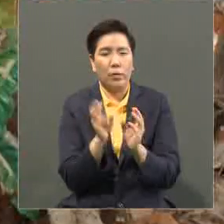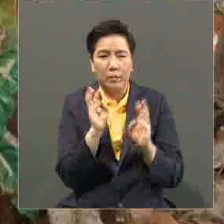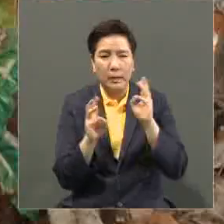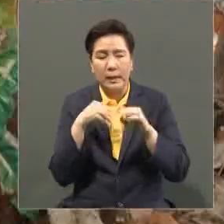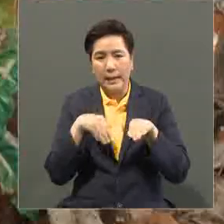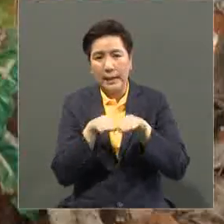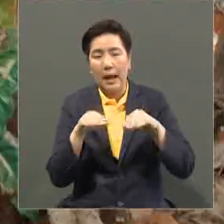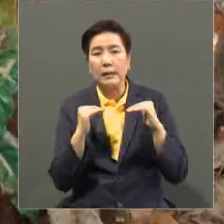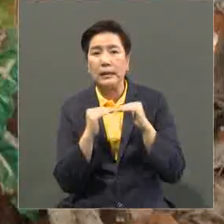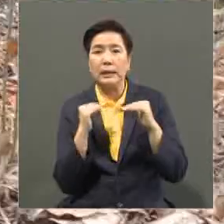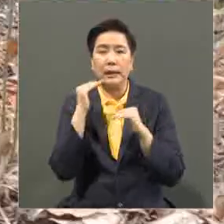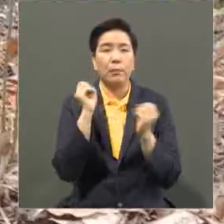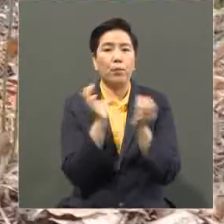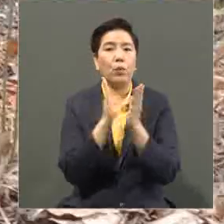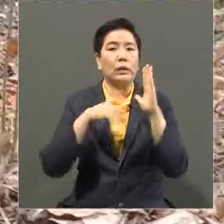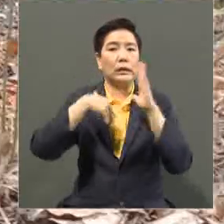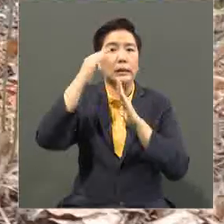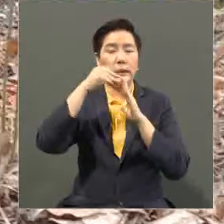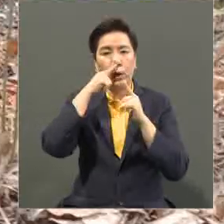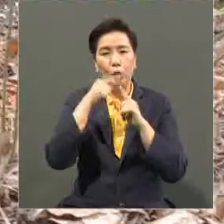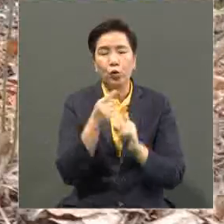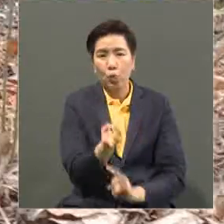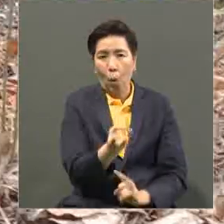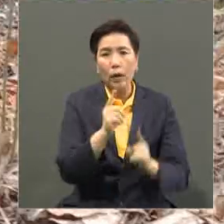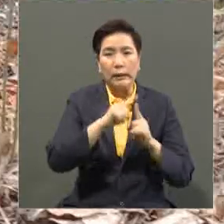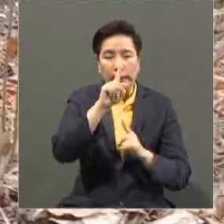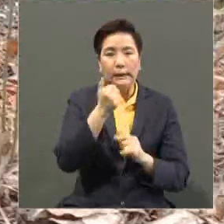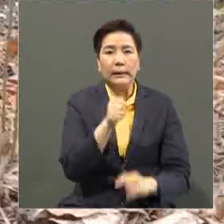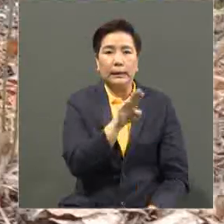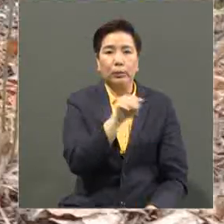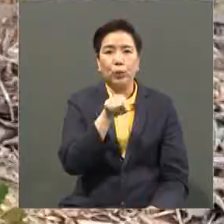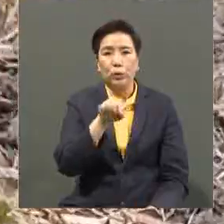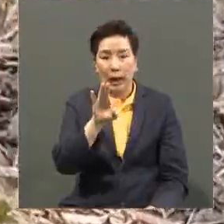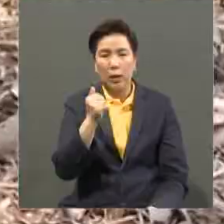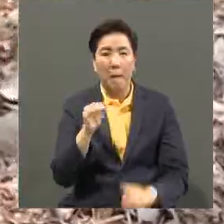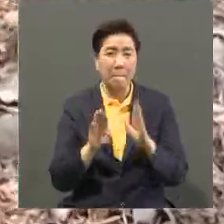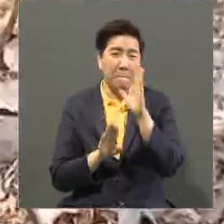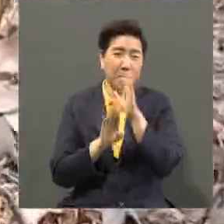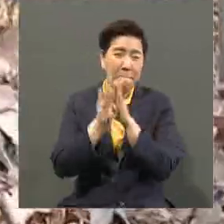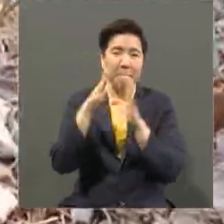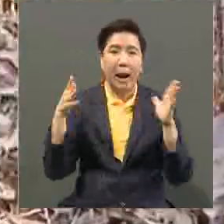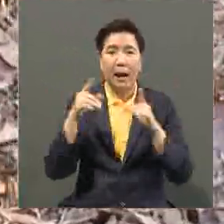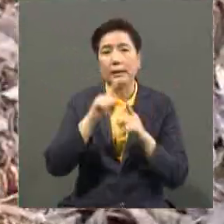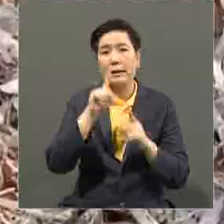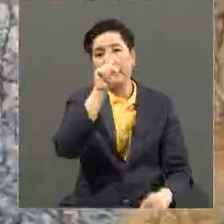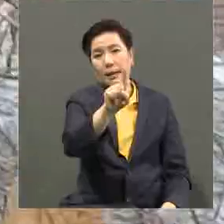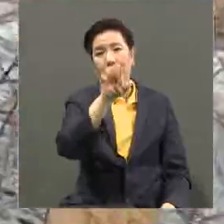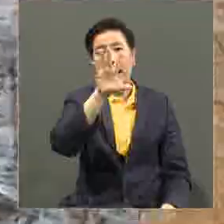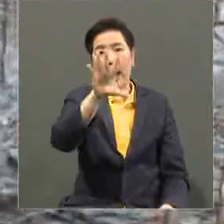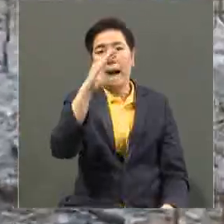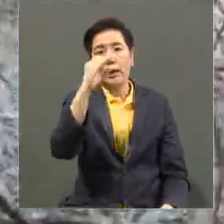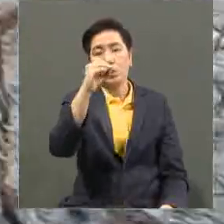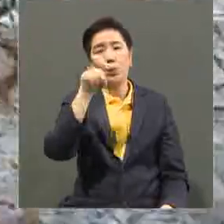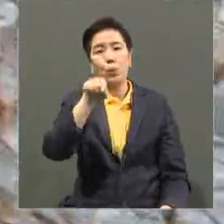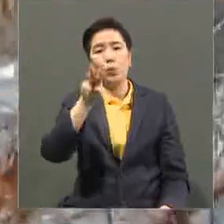เกินมาตรฐานทุกจังหวัดของภาคเหนือต่ำสุดเนี่ยก็ยังอยู่ที่ 40.9นะส่วนสูงสุดนี่ขึ้นไปถึง 150.2ไมโครกรัม